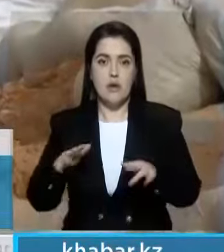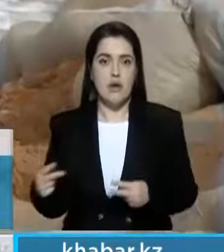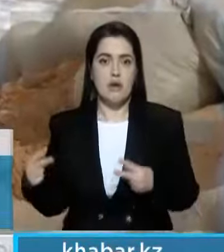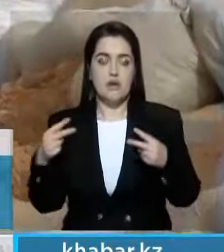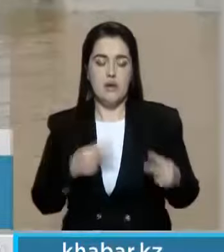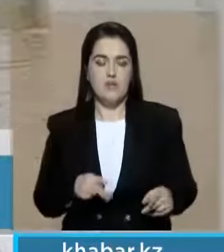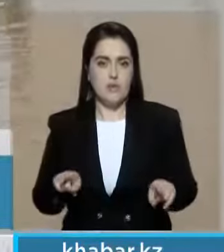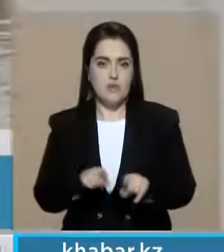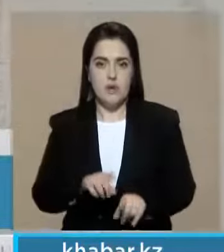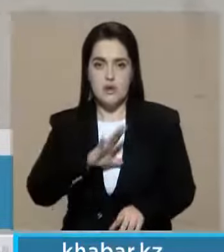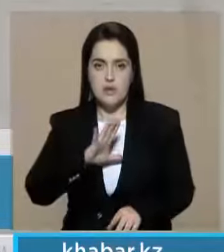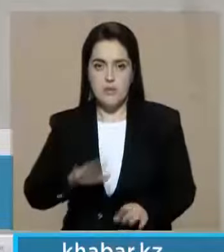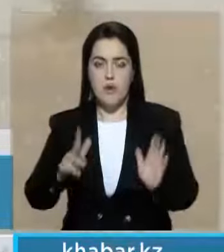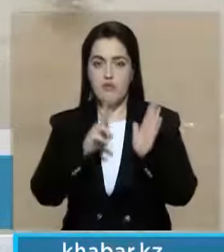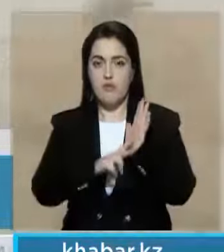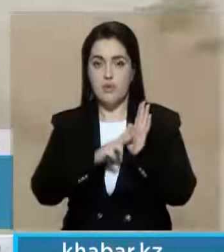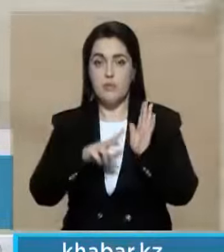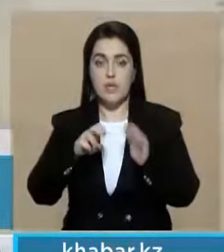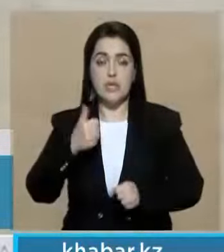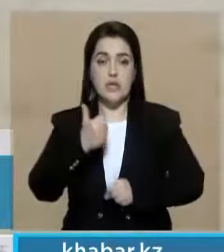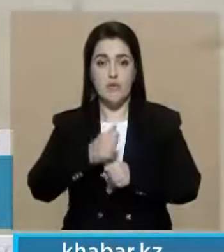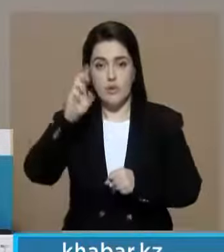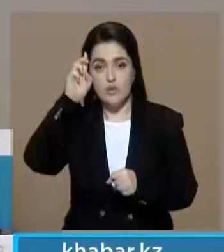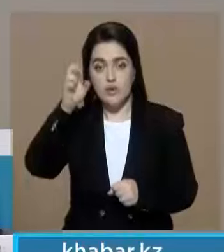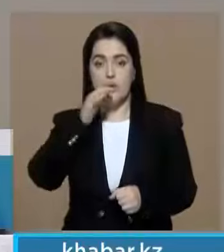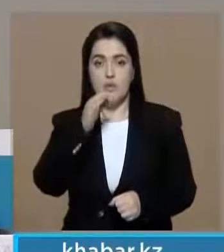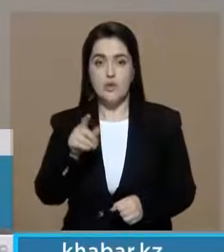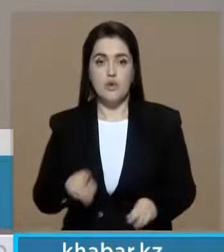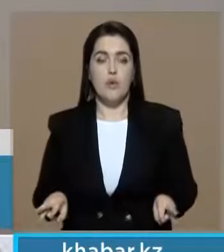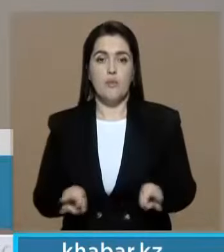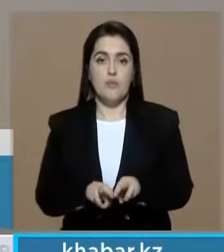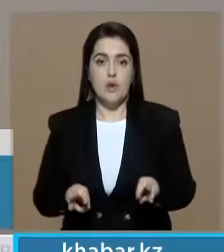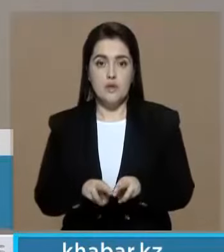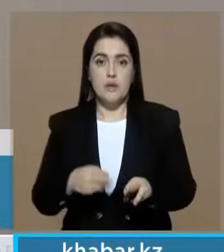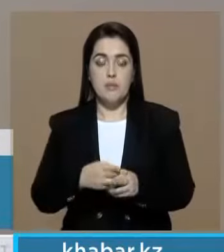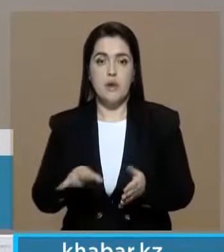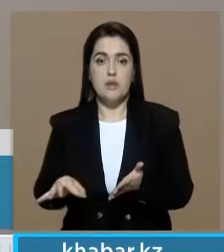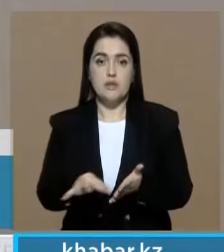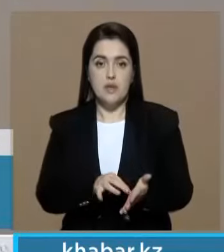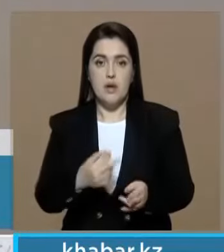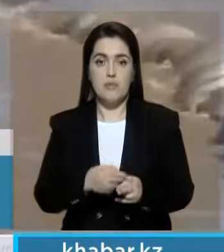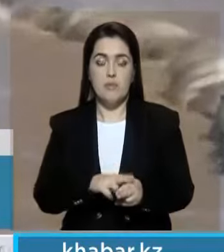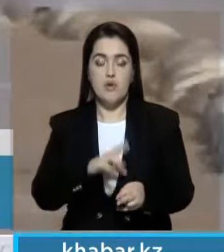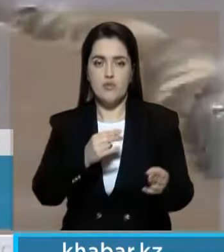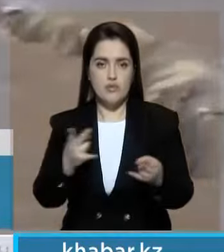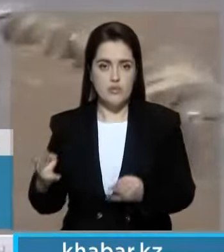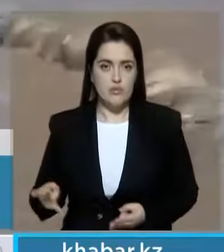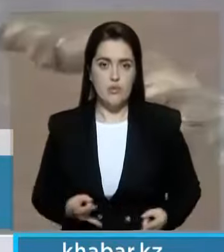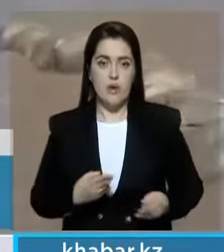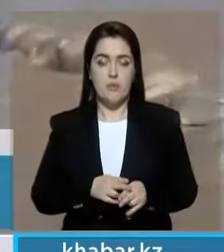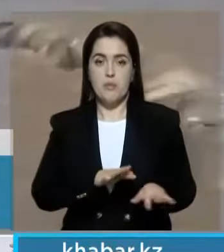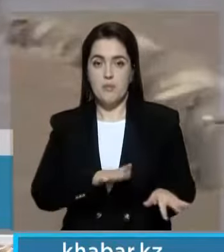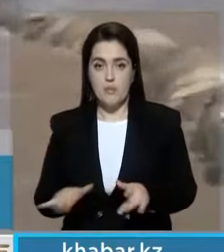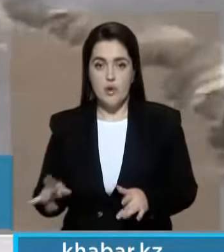которым не было более 80 лет глава государства подчеркнул что правительством в оперативном порядке принимаются все необходимые меры